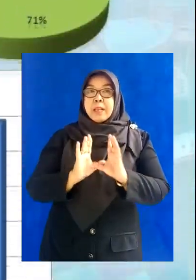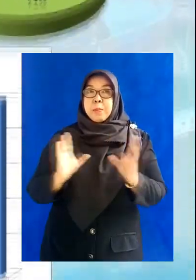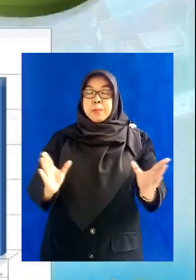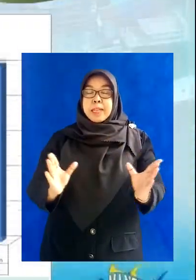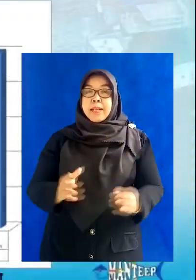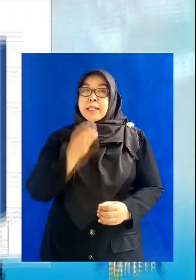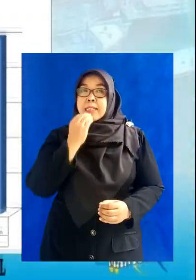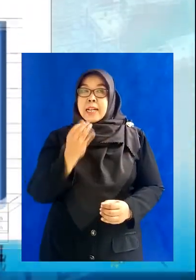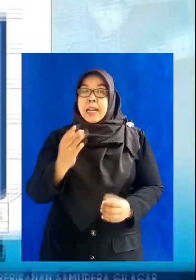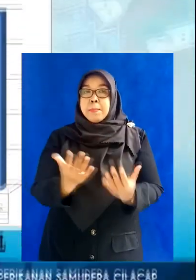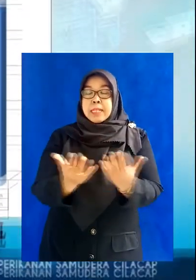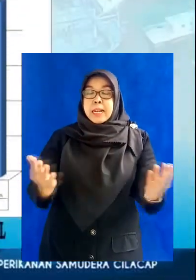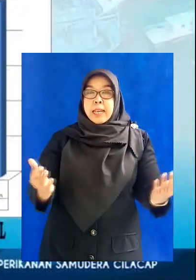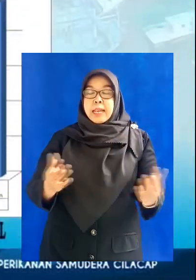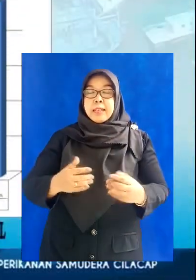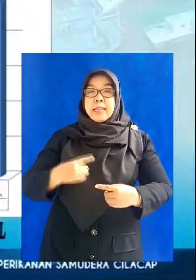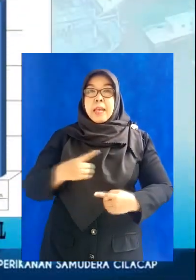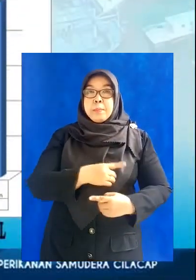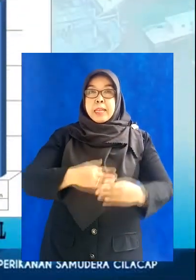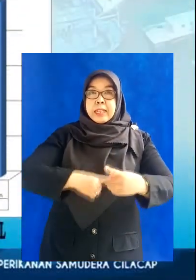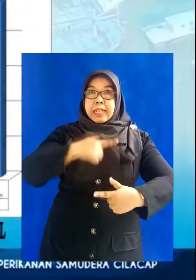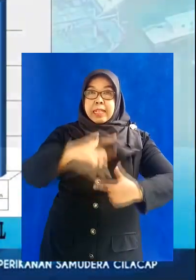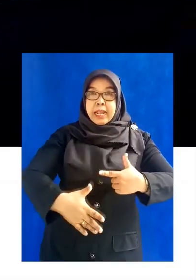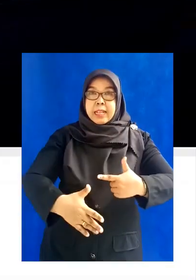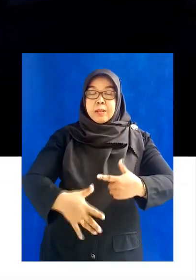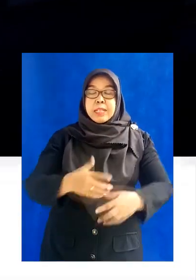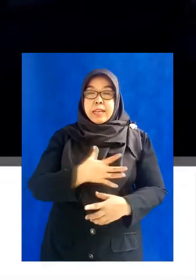forum konsultasi publik.